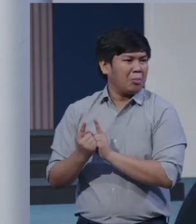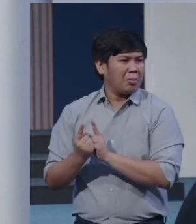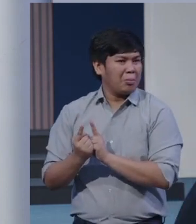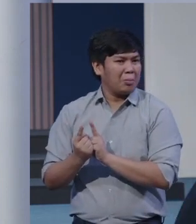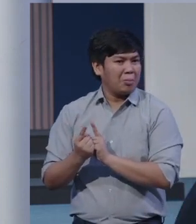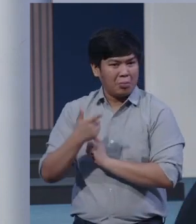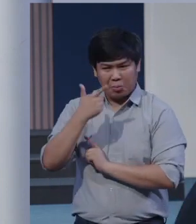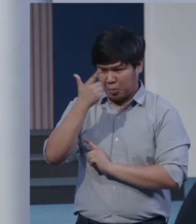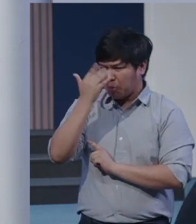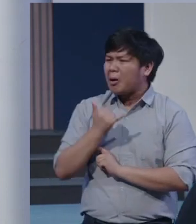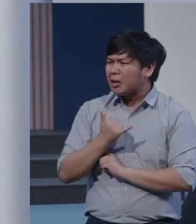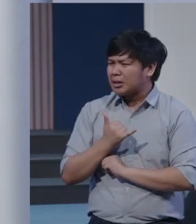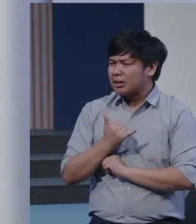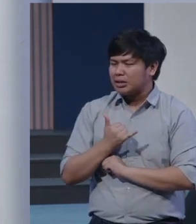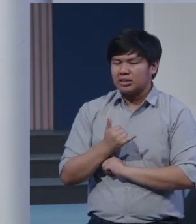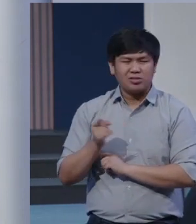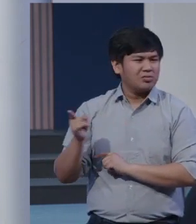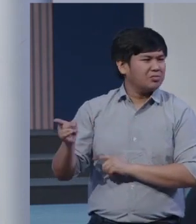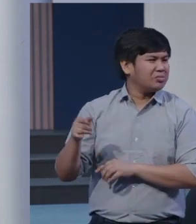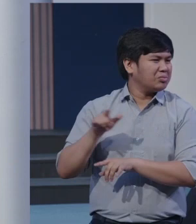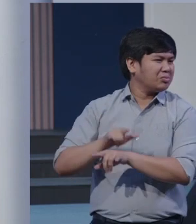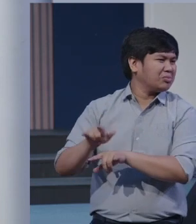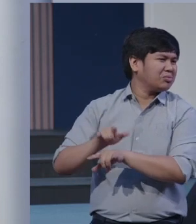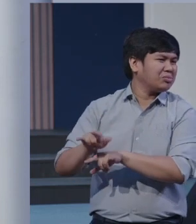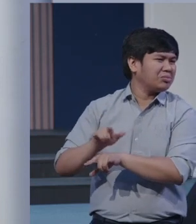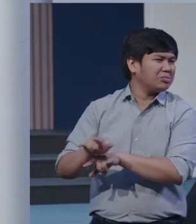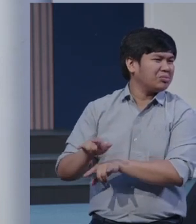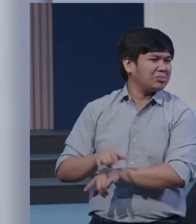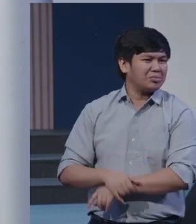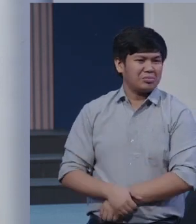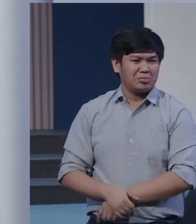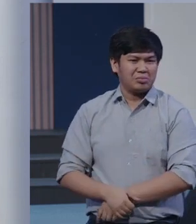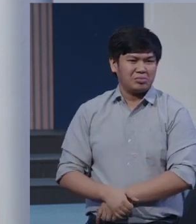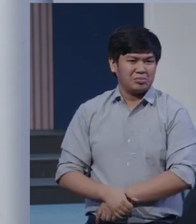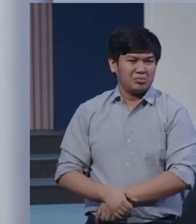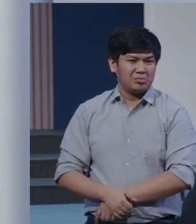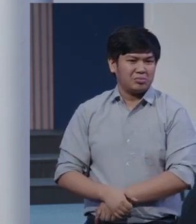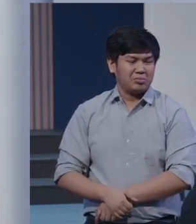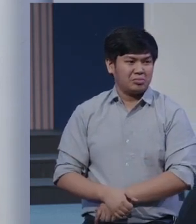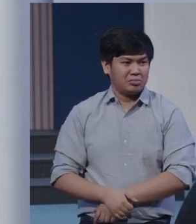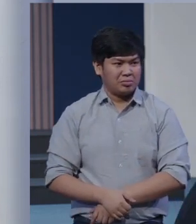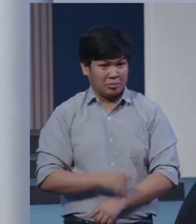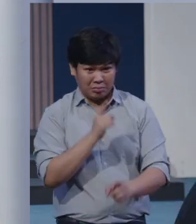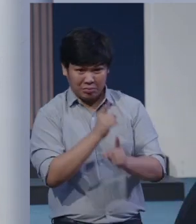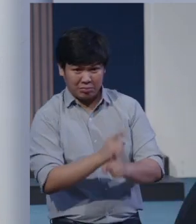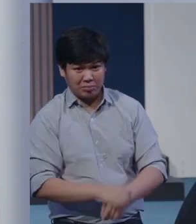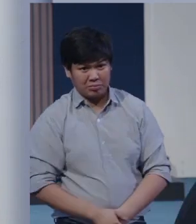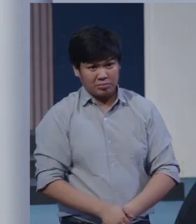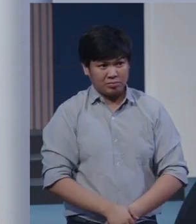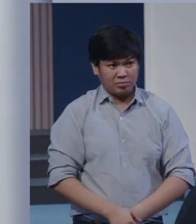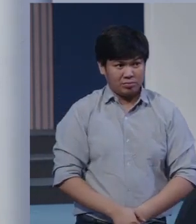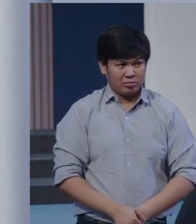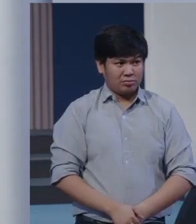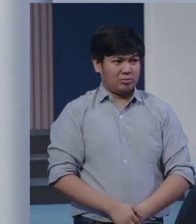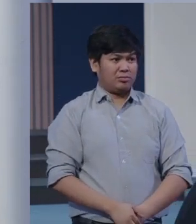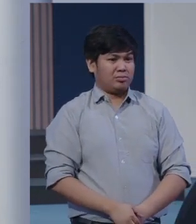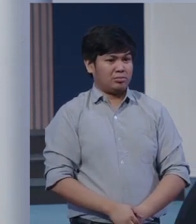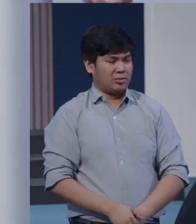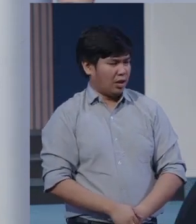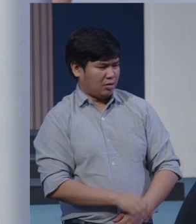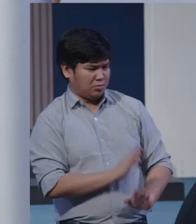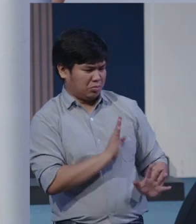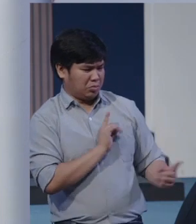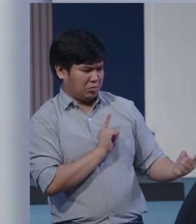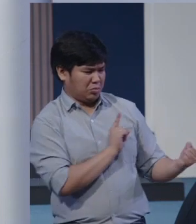nagaaway madalas na C ng pag-aaway-away ay ang pagsisinungaling sa isa't isa